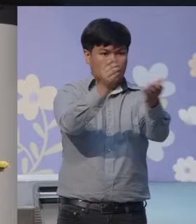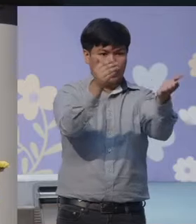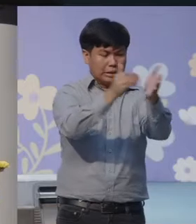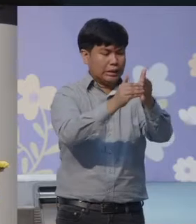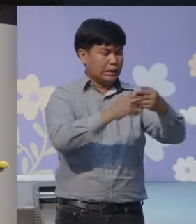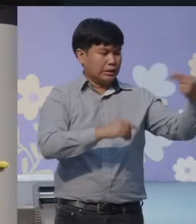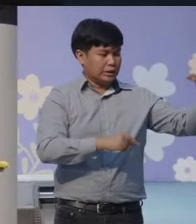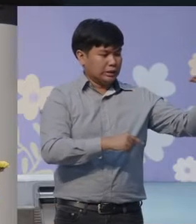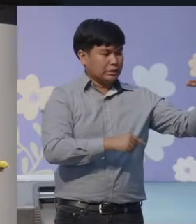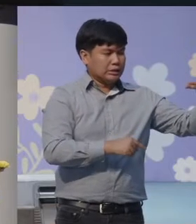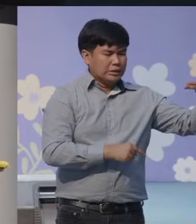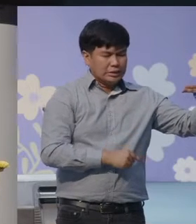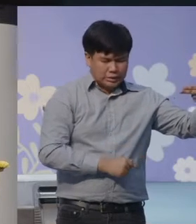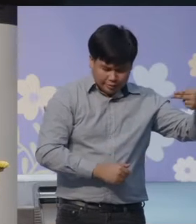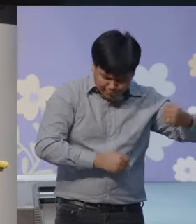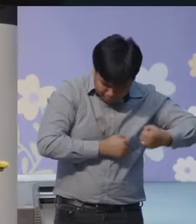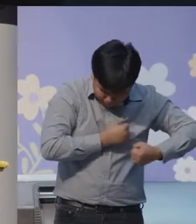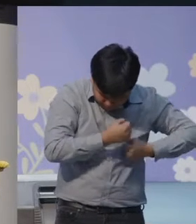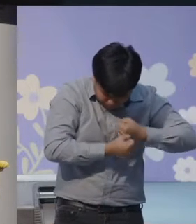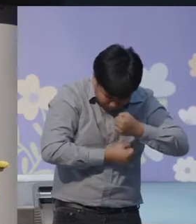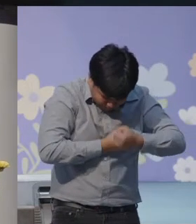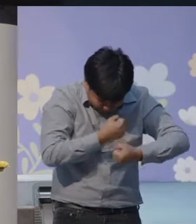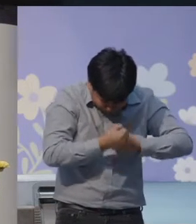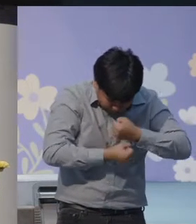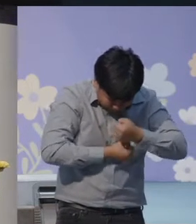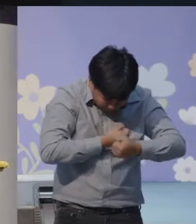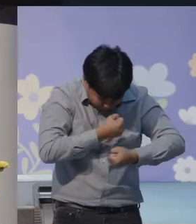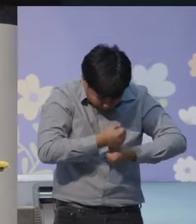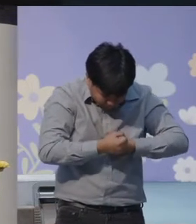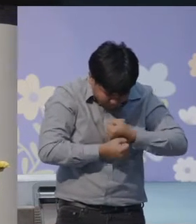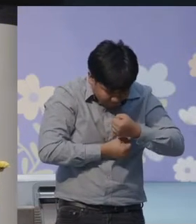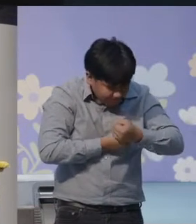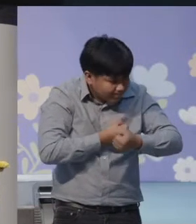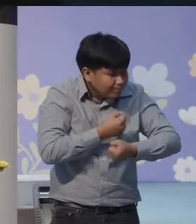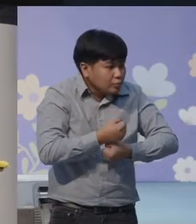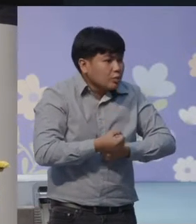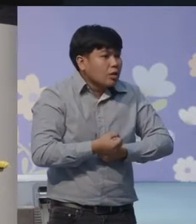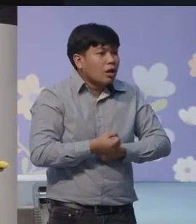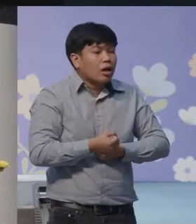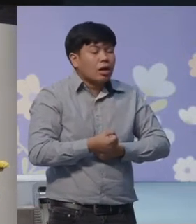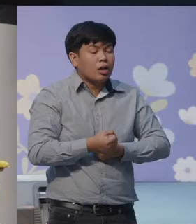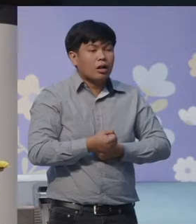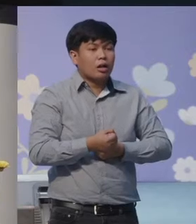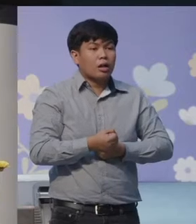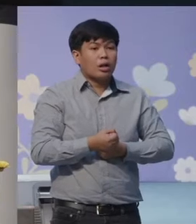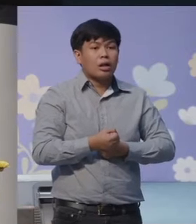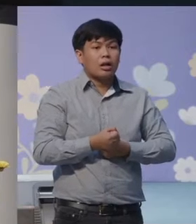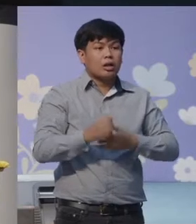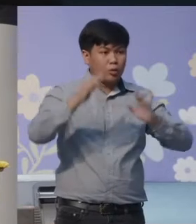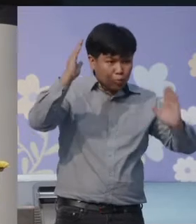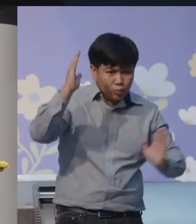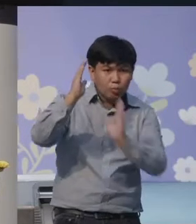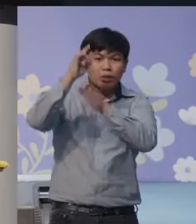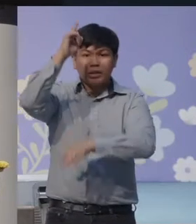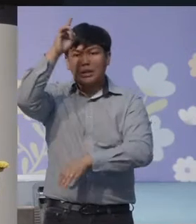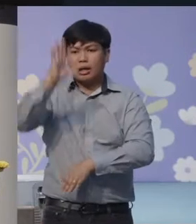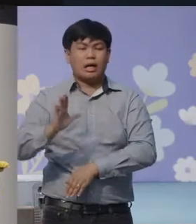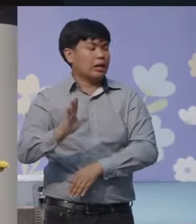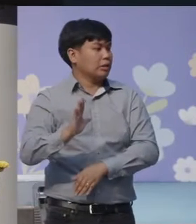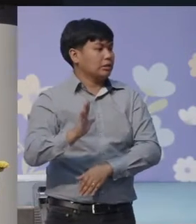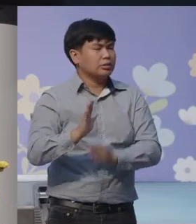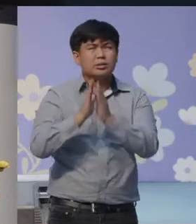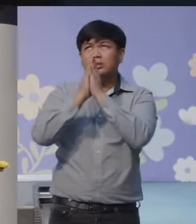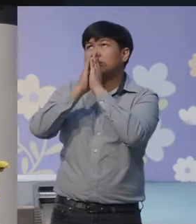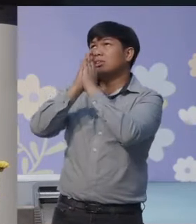si Hana, dahil sa sama ng loob, ay lumapat na nga sa Panginoon at para